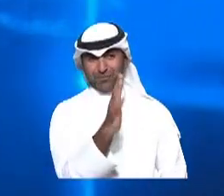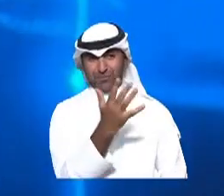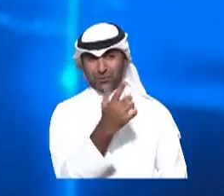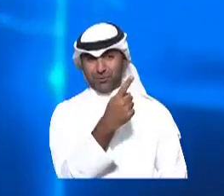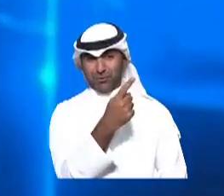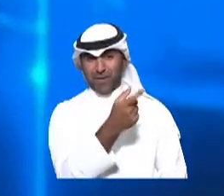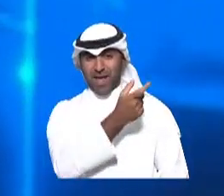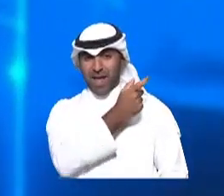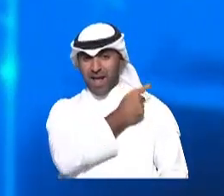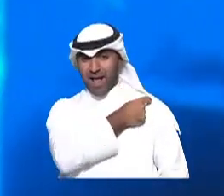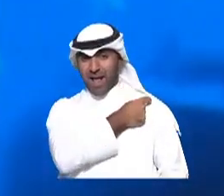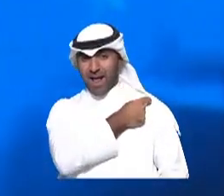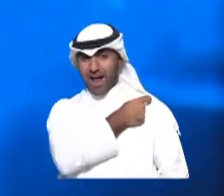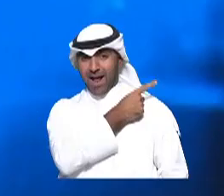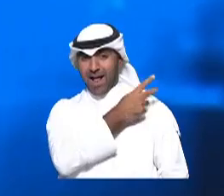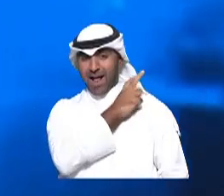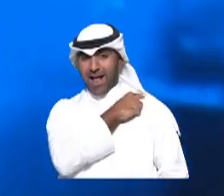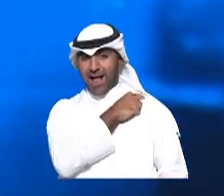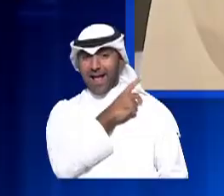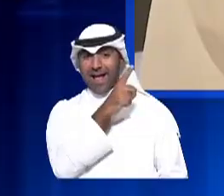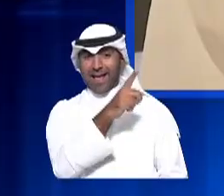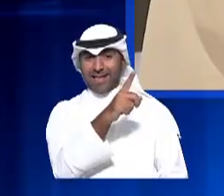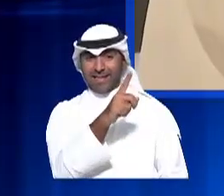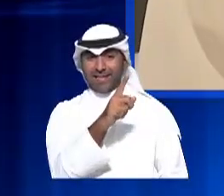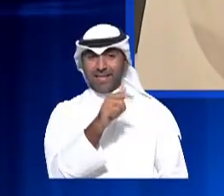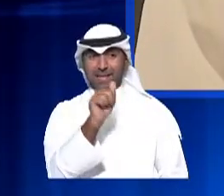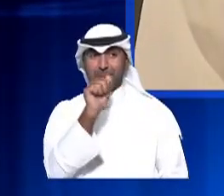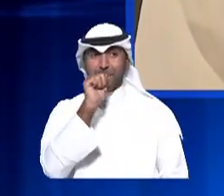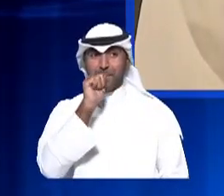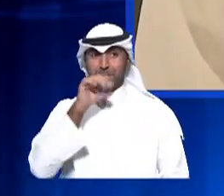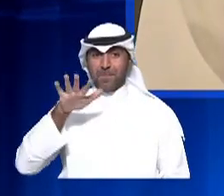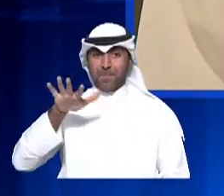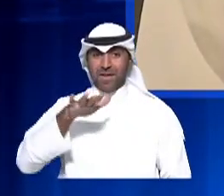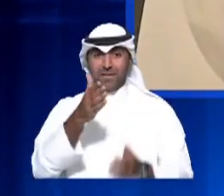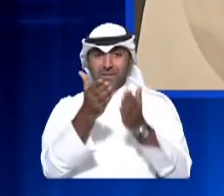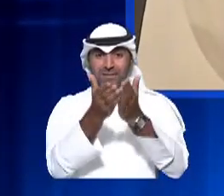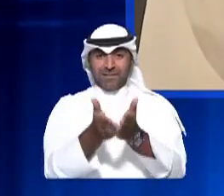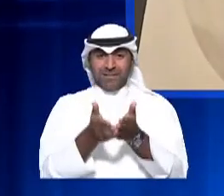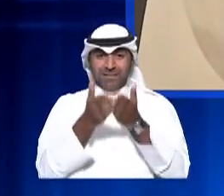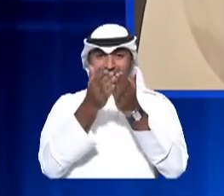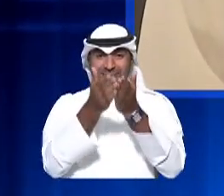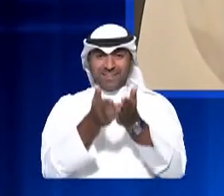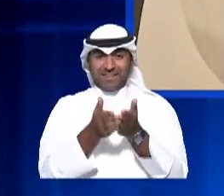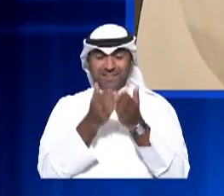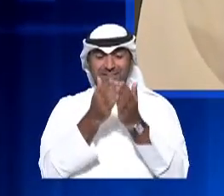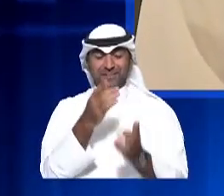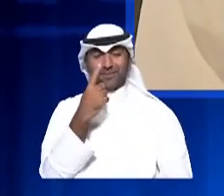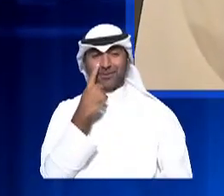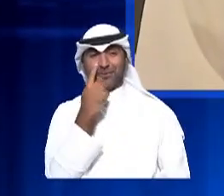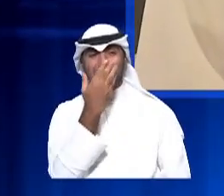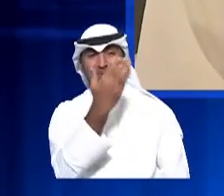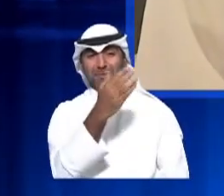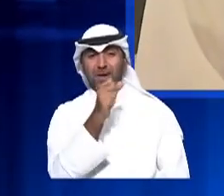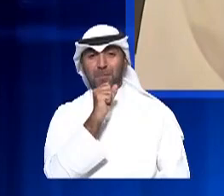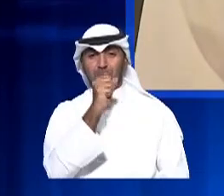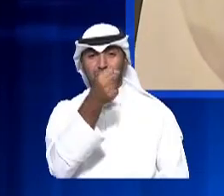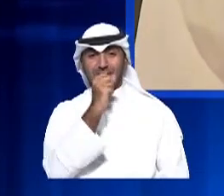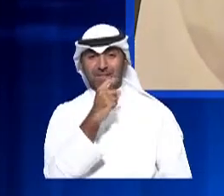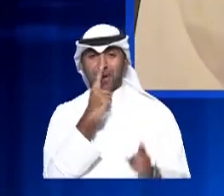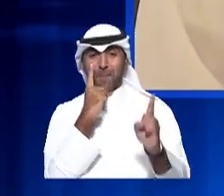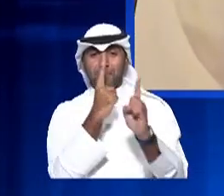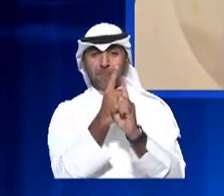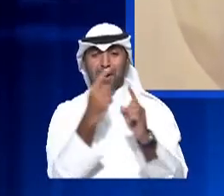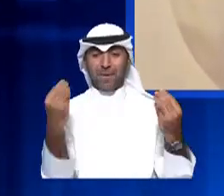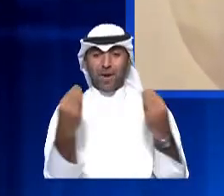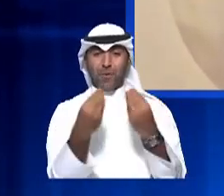على الهواء مباشرة من قاعدة صباح الأحمد البحرية بمنطقة الفنطاس مراسل تلفزيون دولة الكويت الزميل